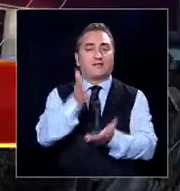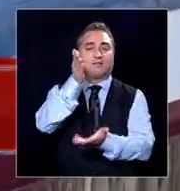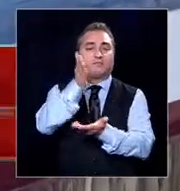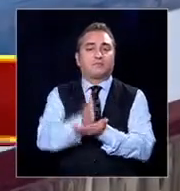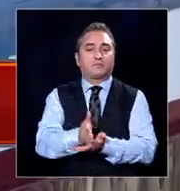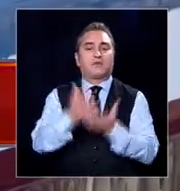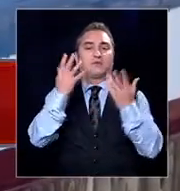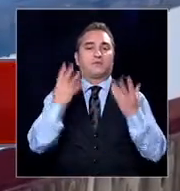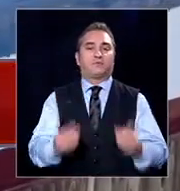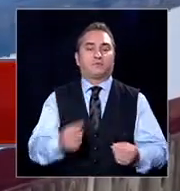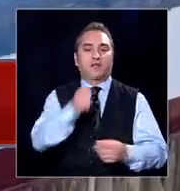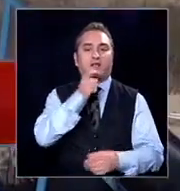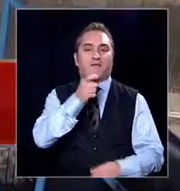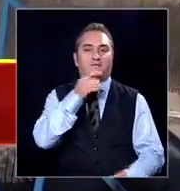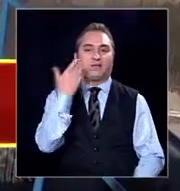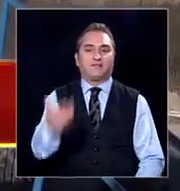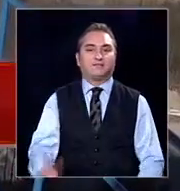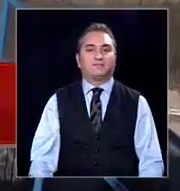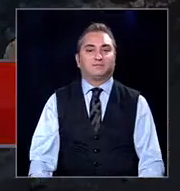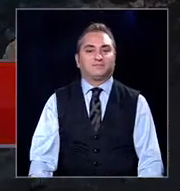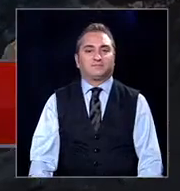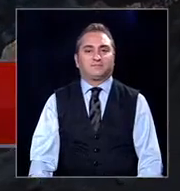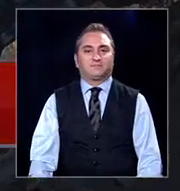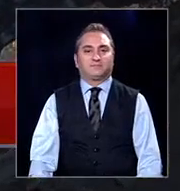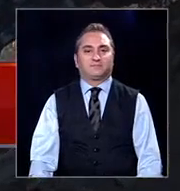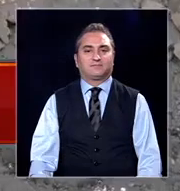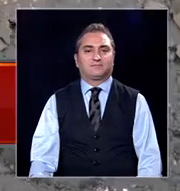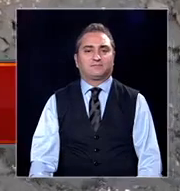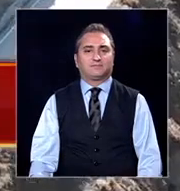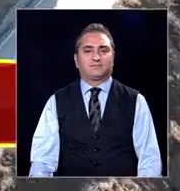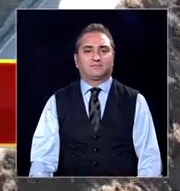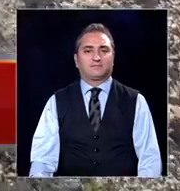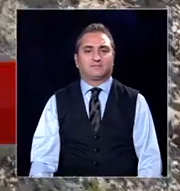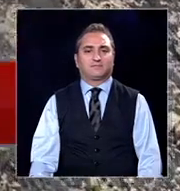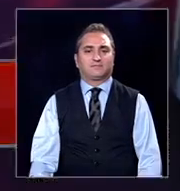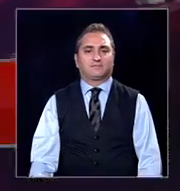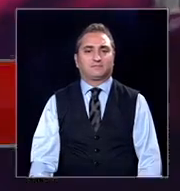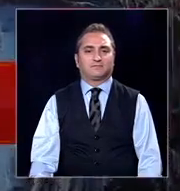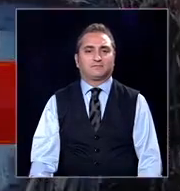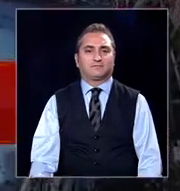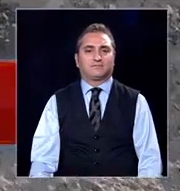oturttular. Şu an şöyle yerine oturtması her şeyi 200 bine mal oldu.